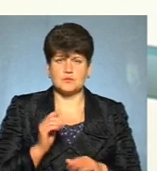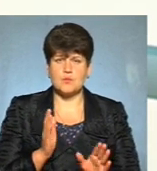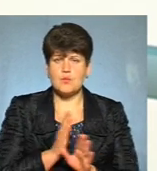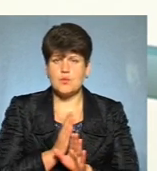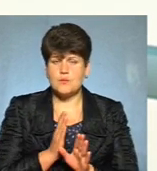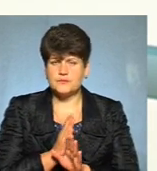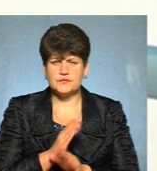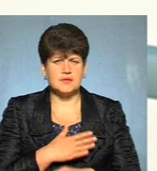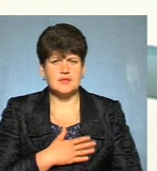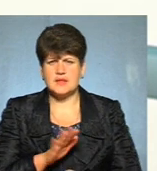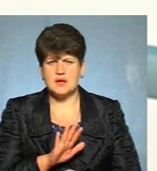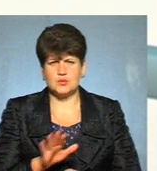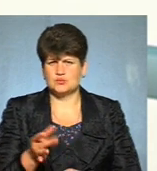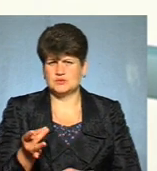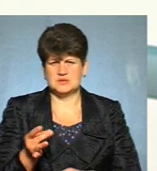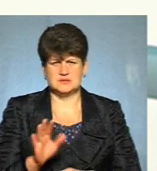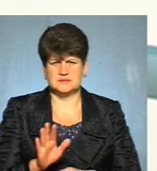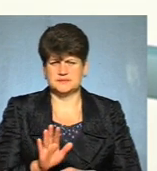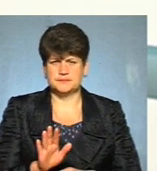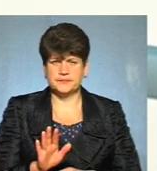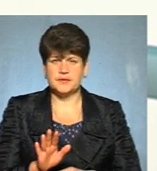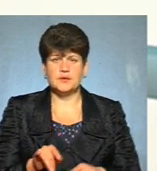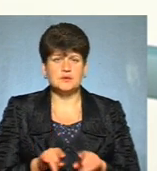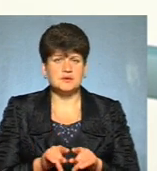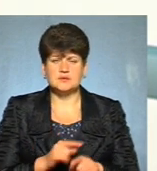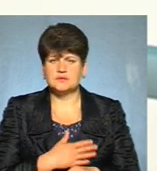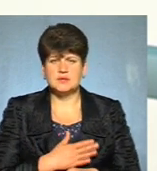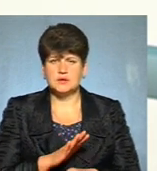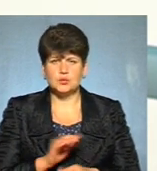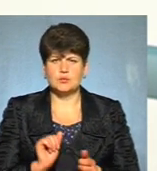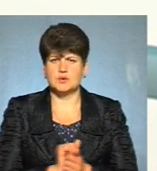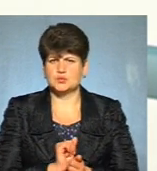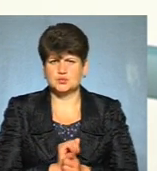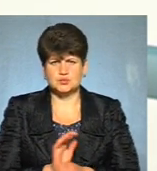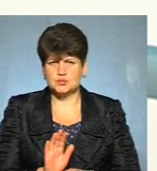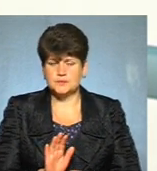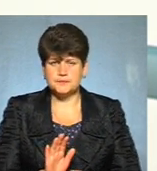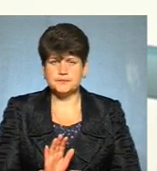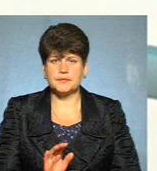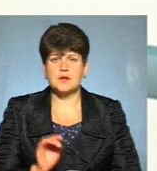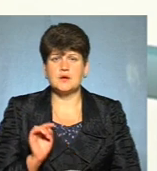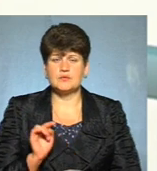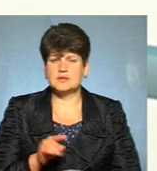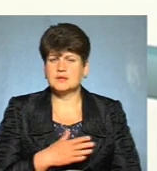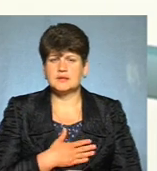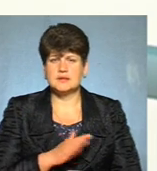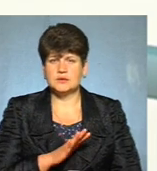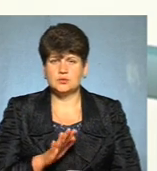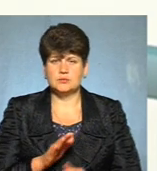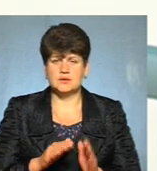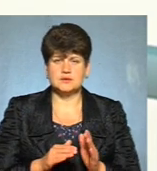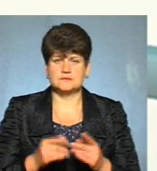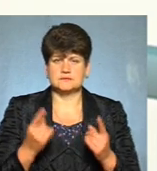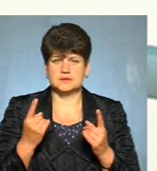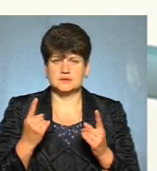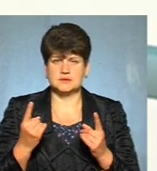не дуже люблять вологу погоду, як і не дуже люблять суху погоду, вони не люблять високих